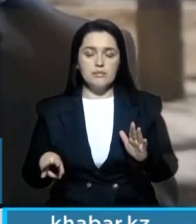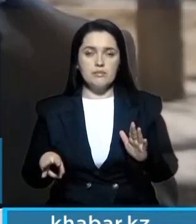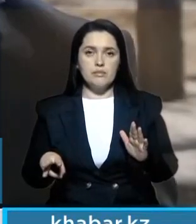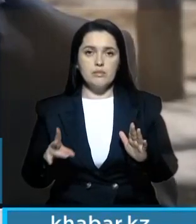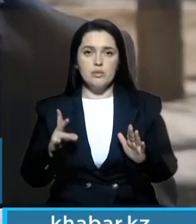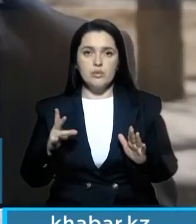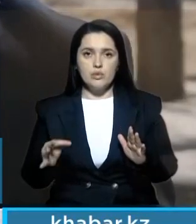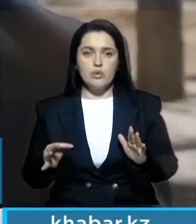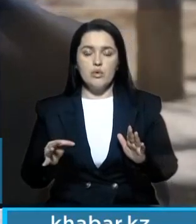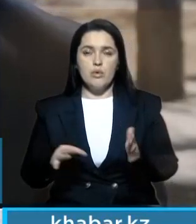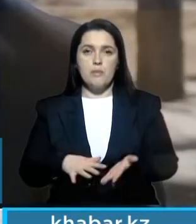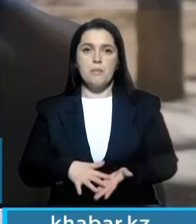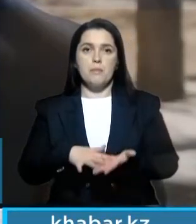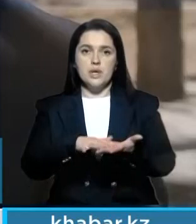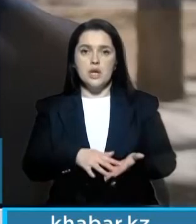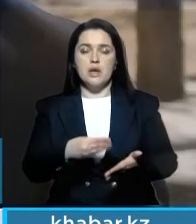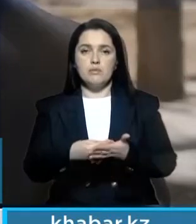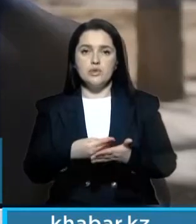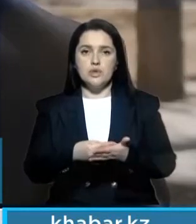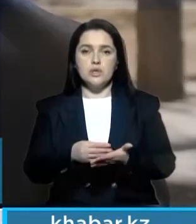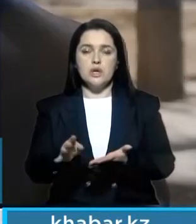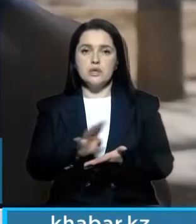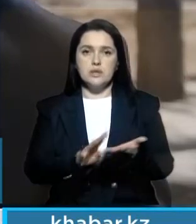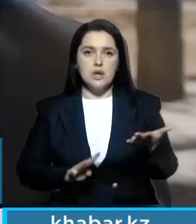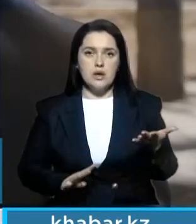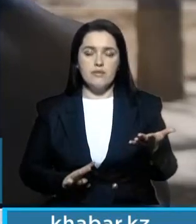мы подали бюджетную заявку в Министерство